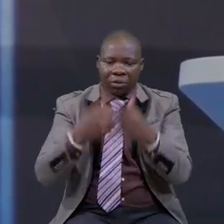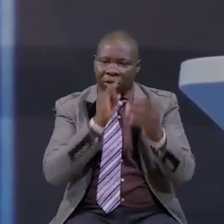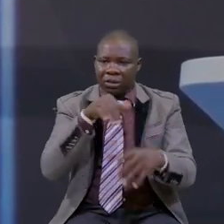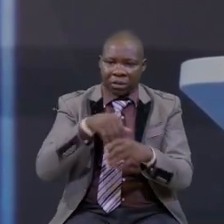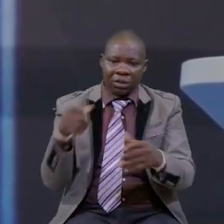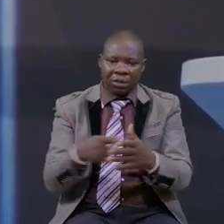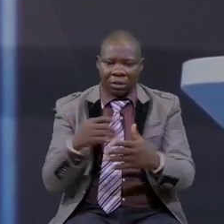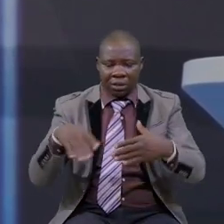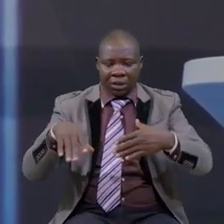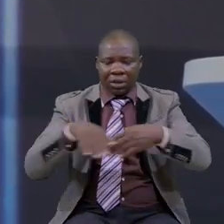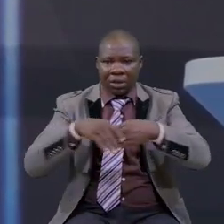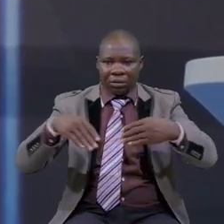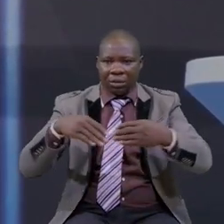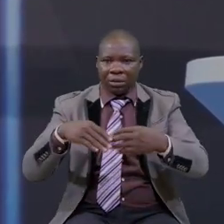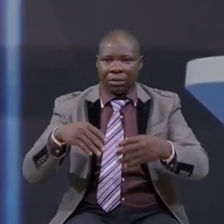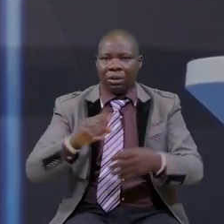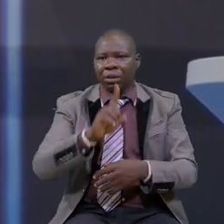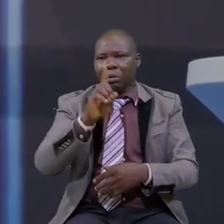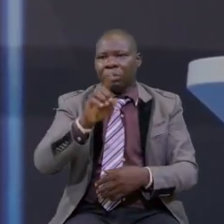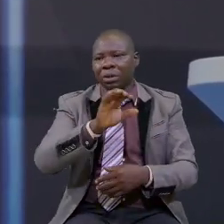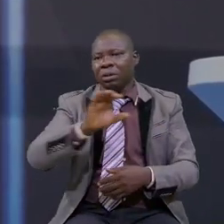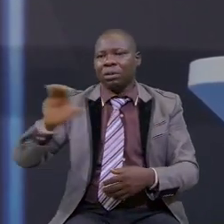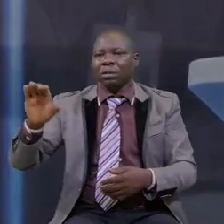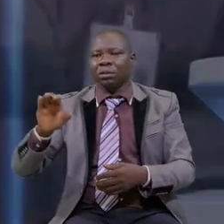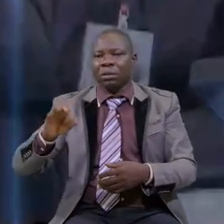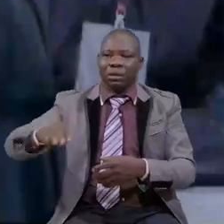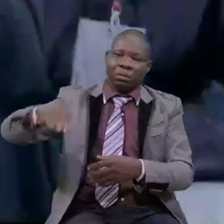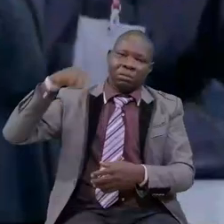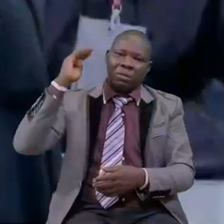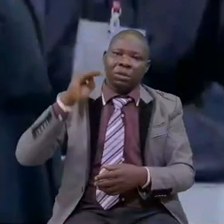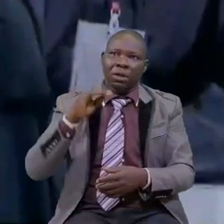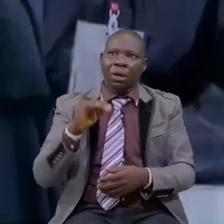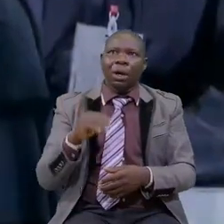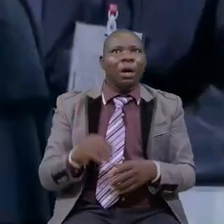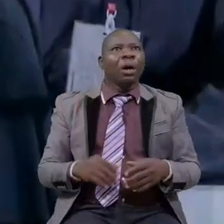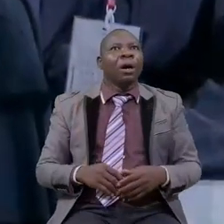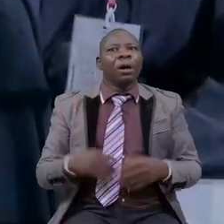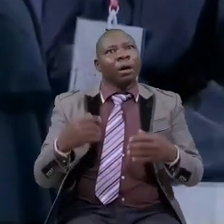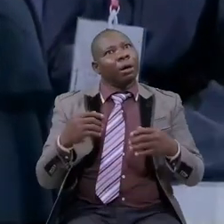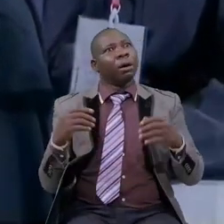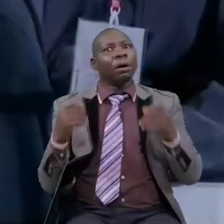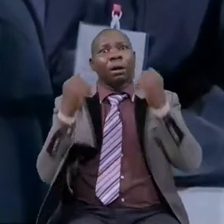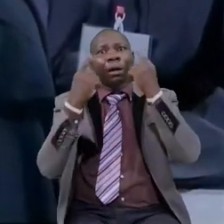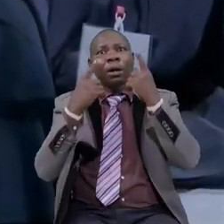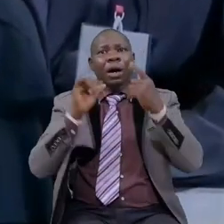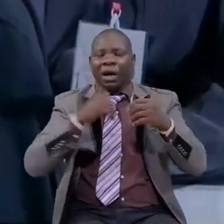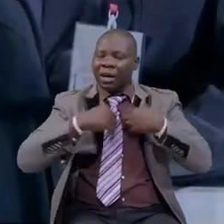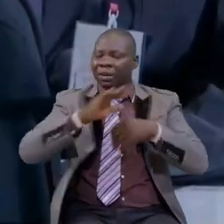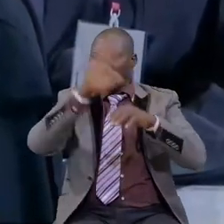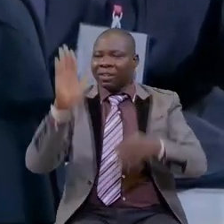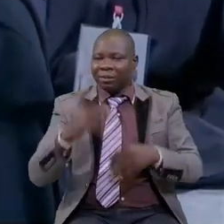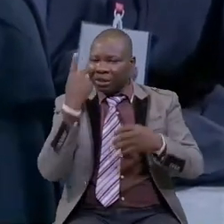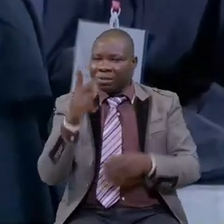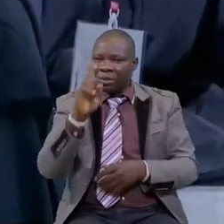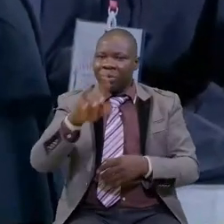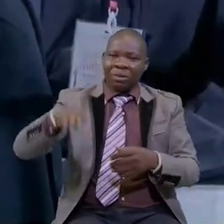cette enveloppe-là? C'est 100 millions. Ah, hein? Je n'avais jamais vu 1 million dans ma vie. Hein?